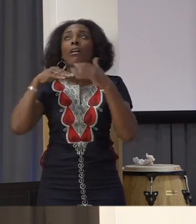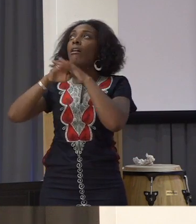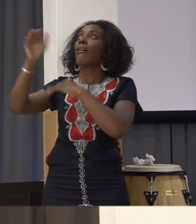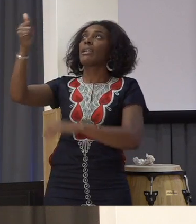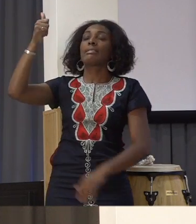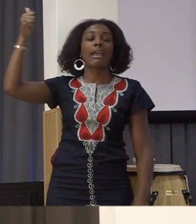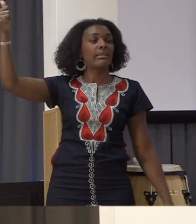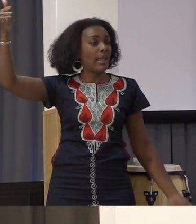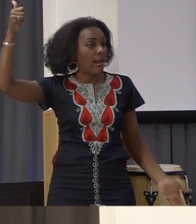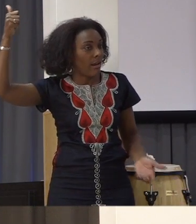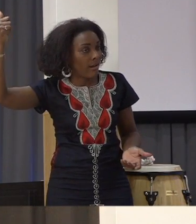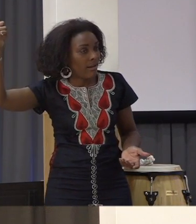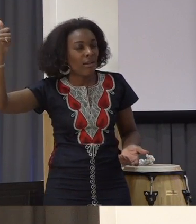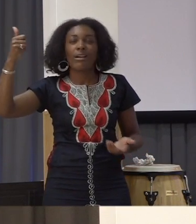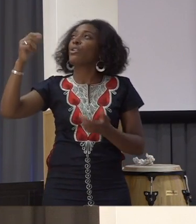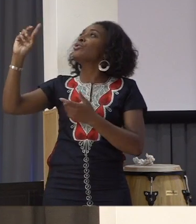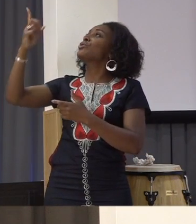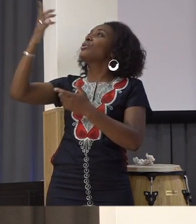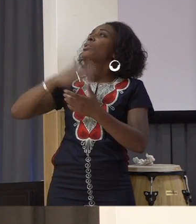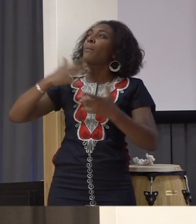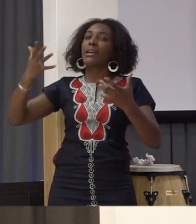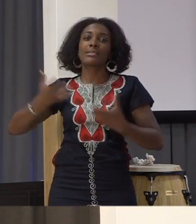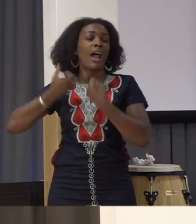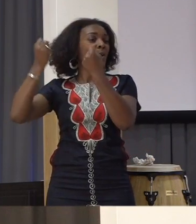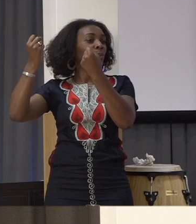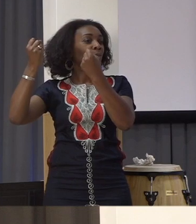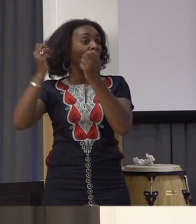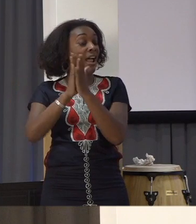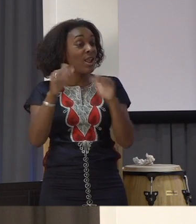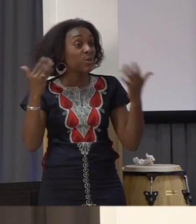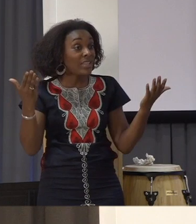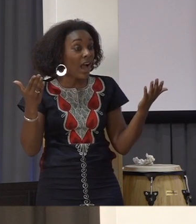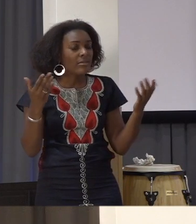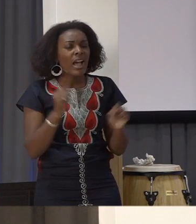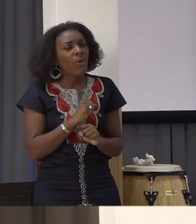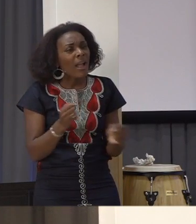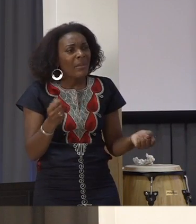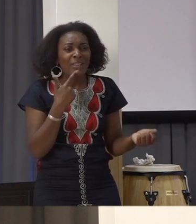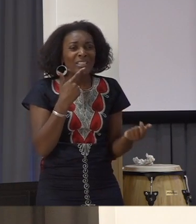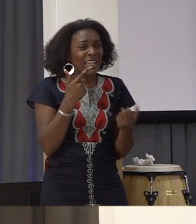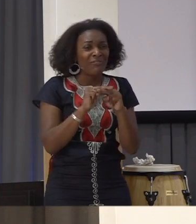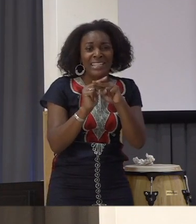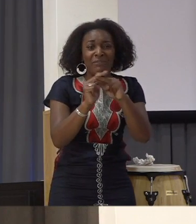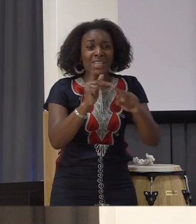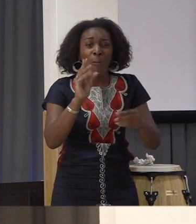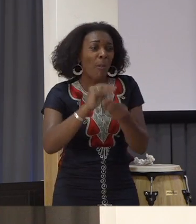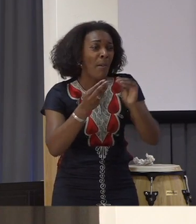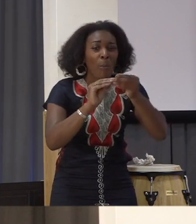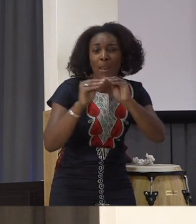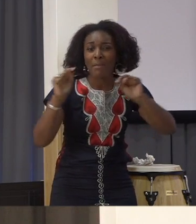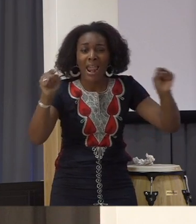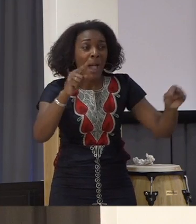me réjouir dans le Dieu de mon salut. Alléluia! Quelle parole! Dieu te dit que dans